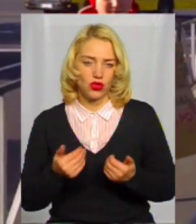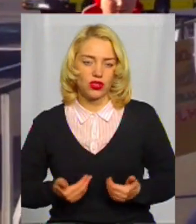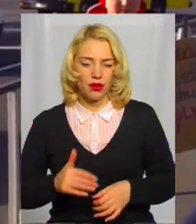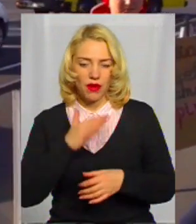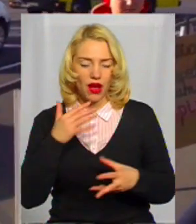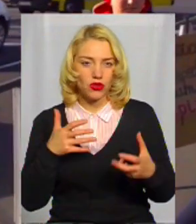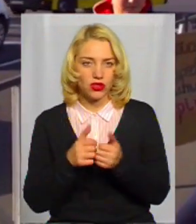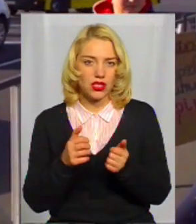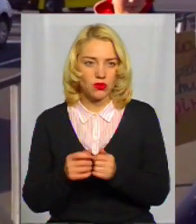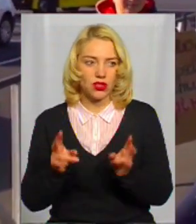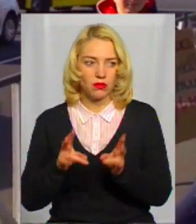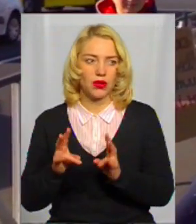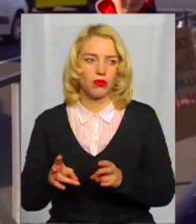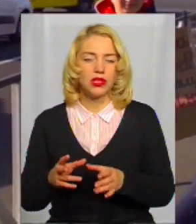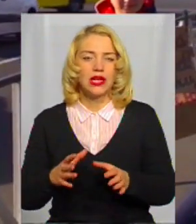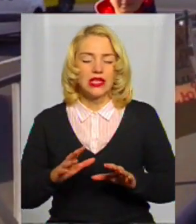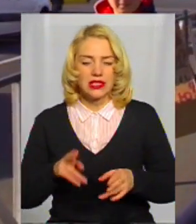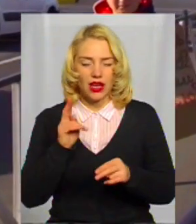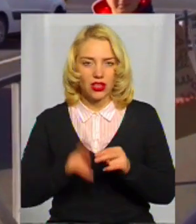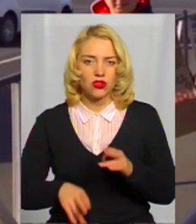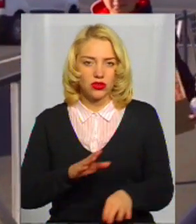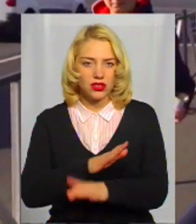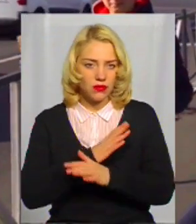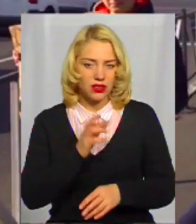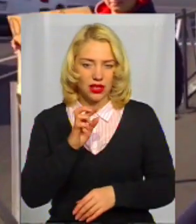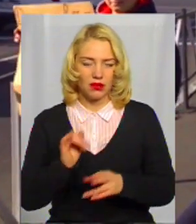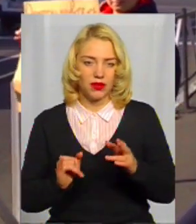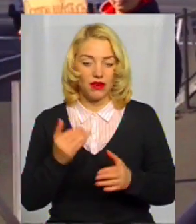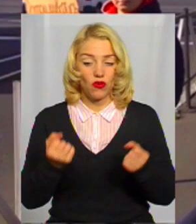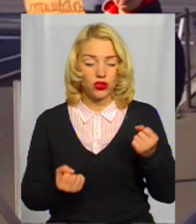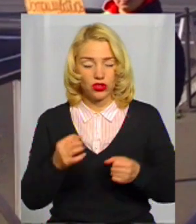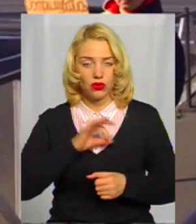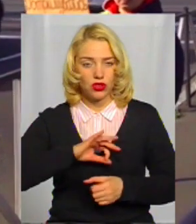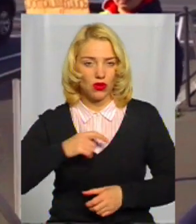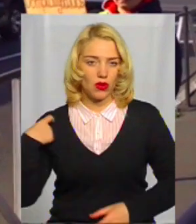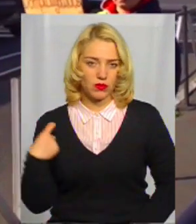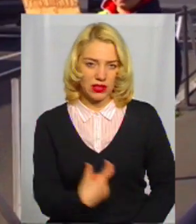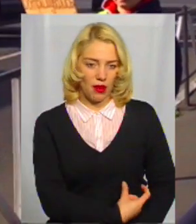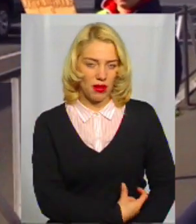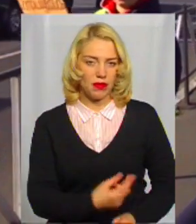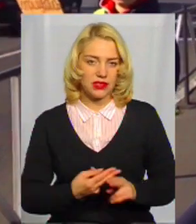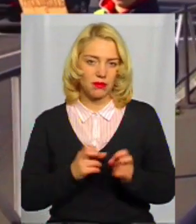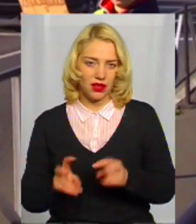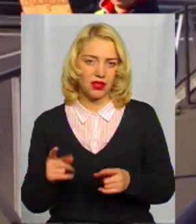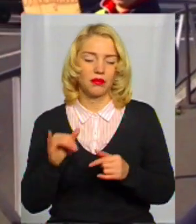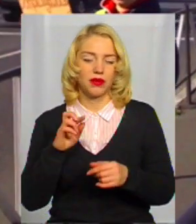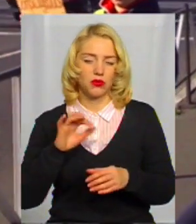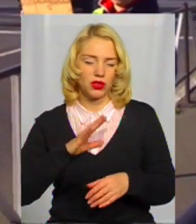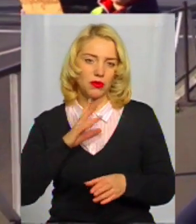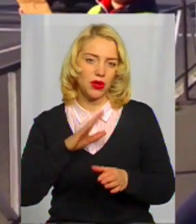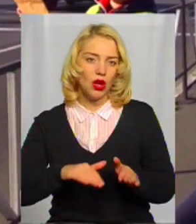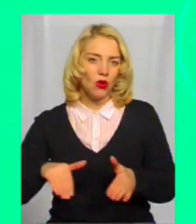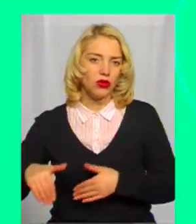пригод закінчується летальним випадком. Хоча якби водії користувалися пасками безпеки, цього можна було б уникнути. Максимально